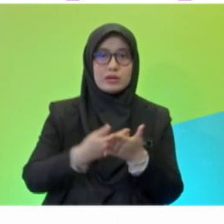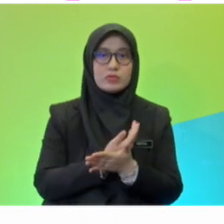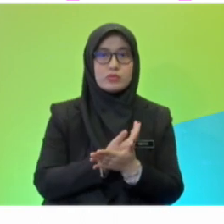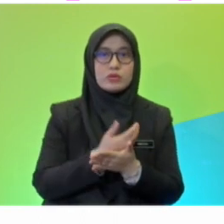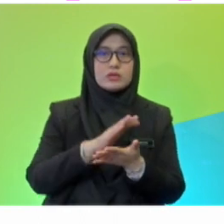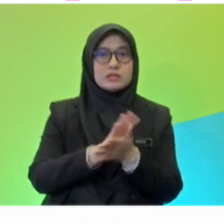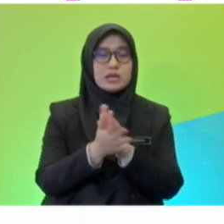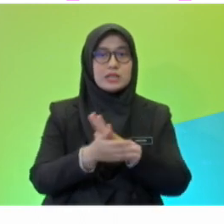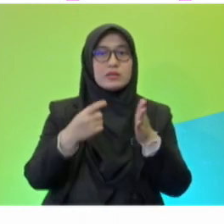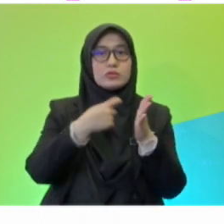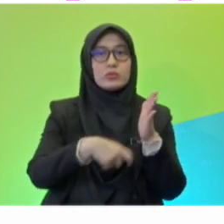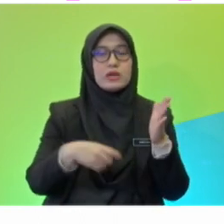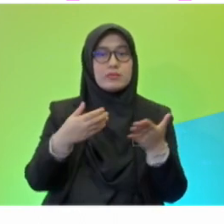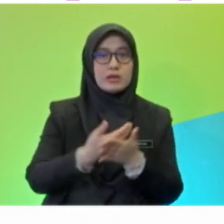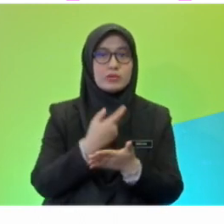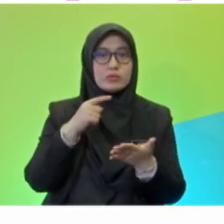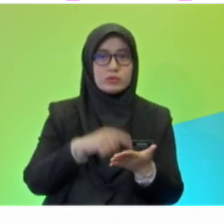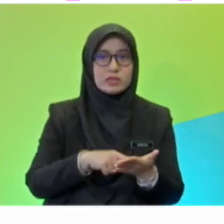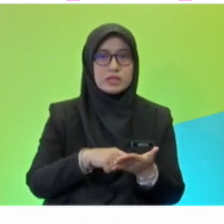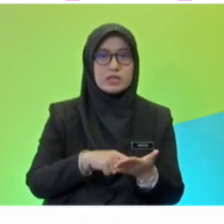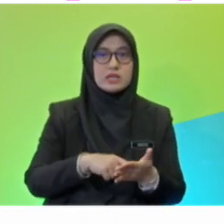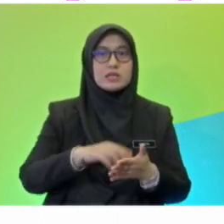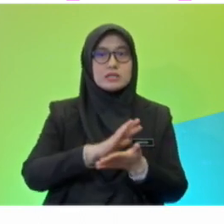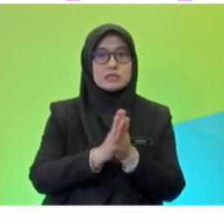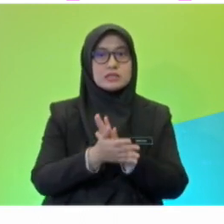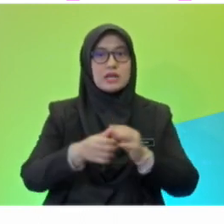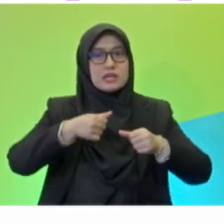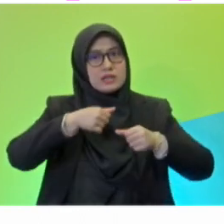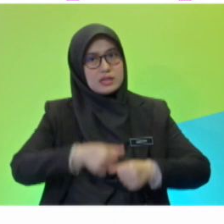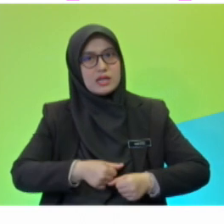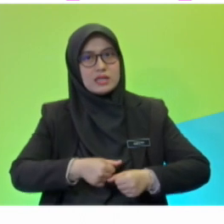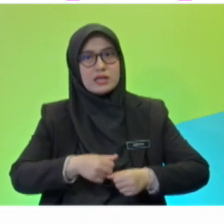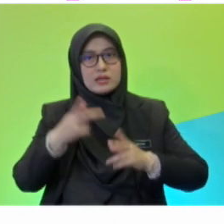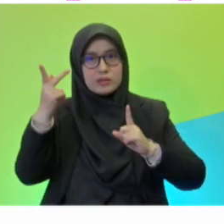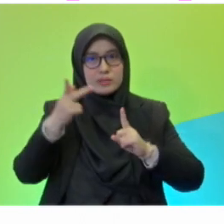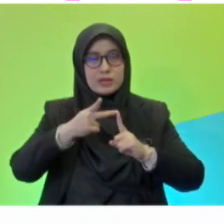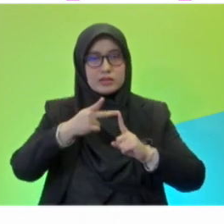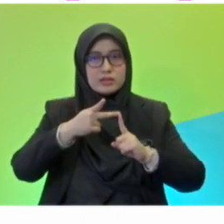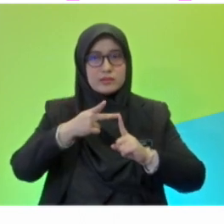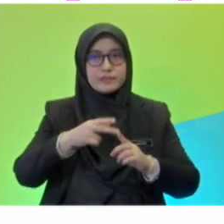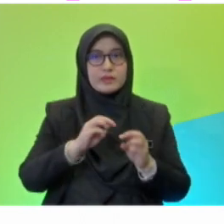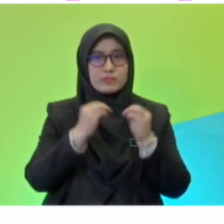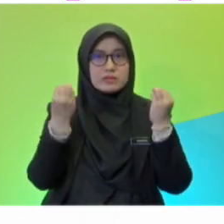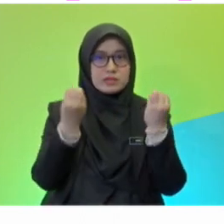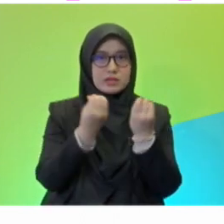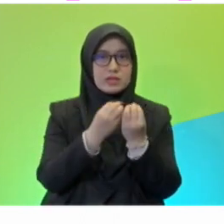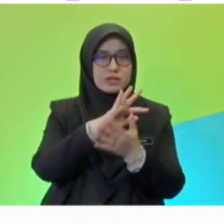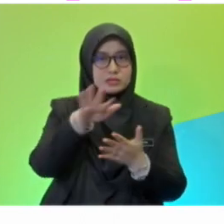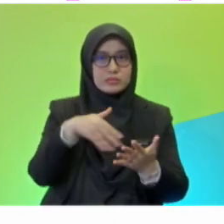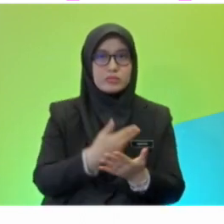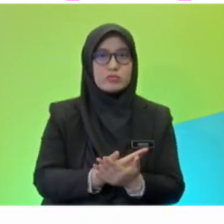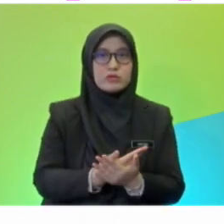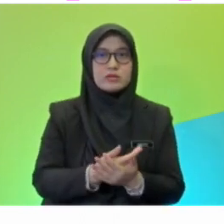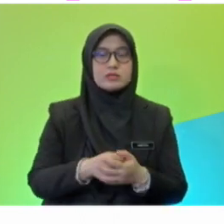tempatan dan tidak ketinggalan ya di salawat dan Sabah juga dikenalkan berbagai jenis Cukai yang kita tahu di Sabah kita di SB ubi